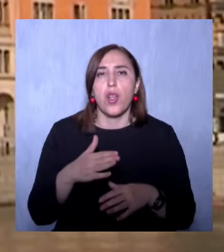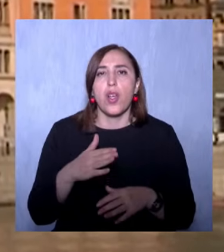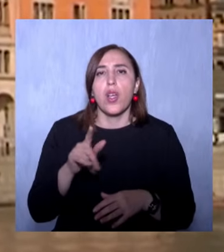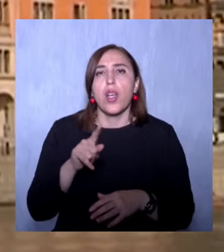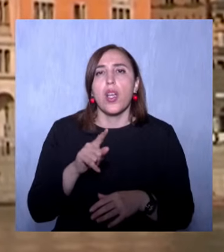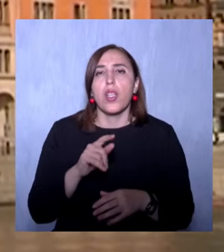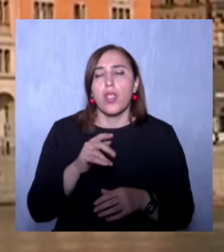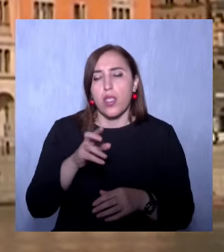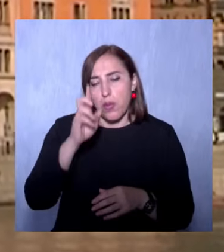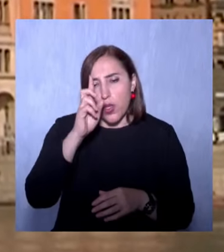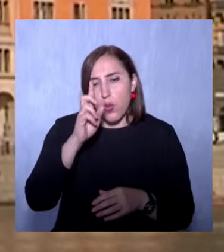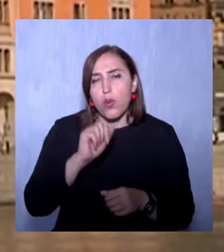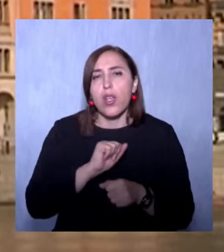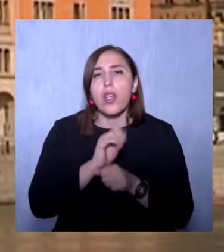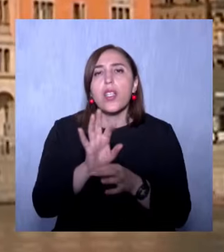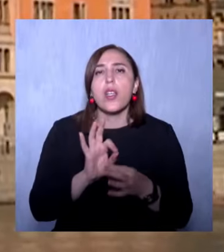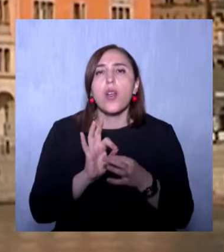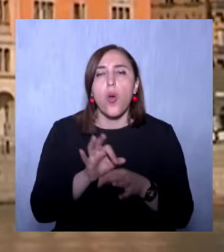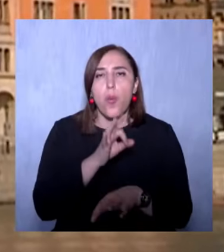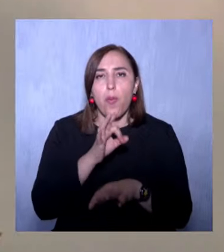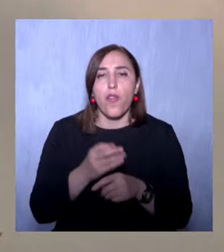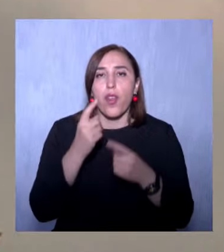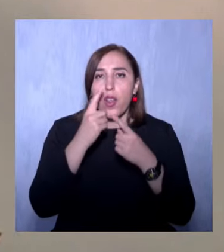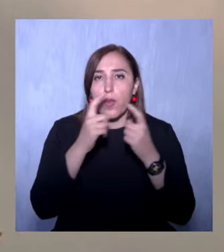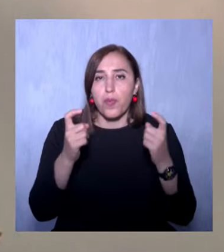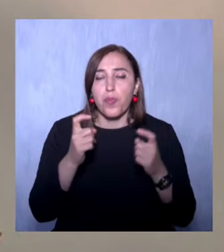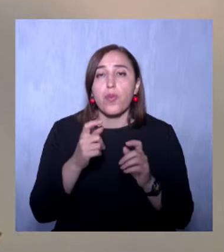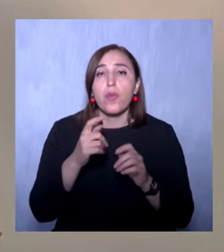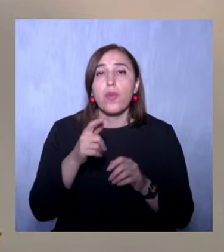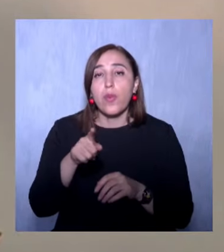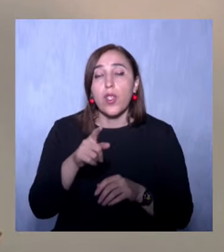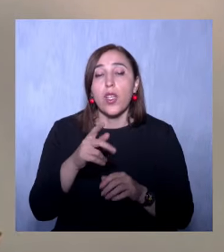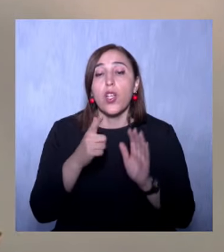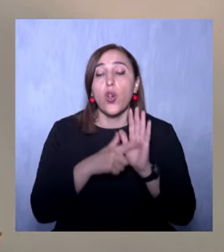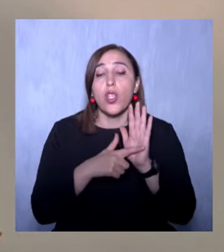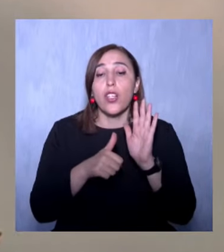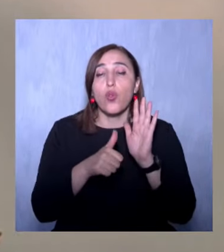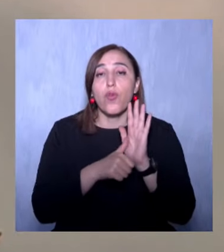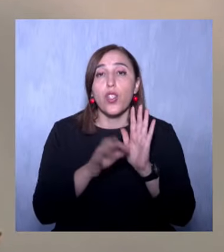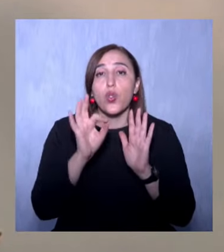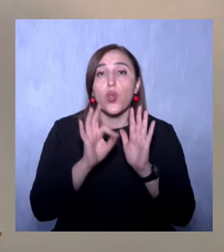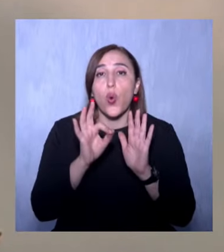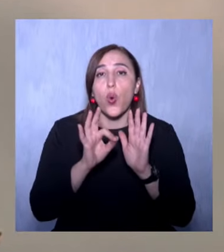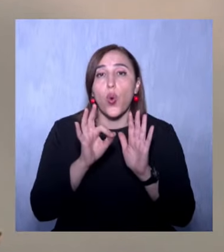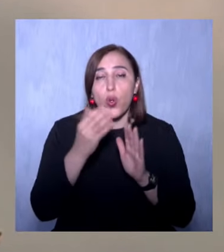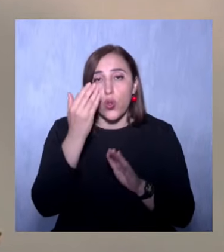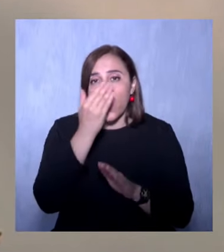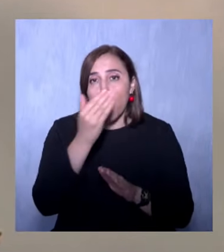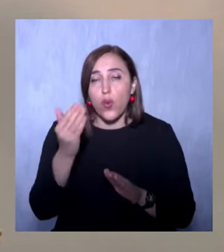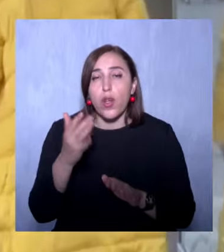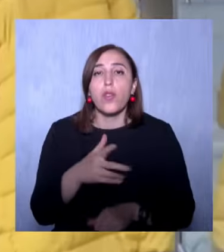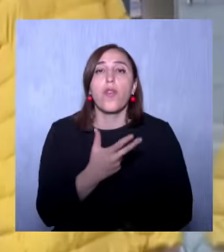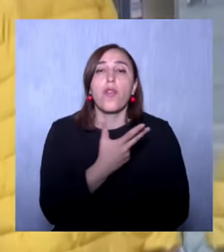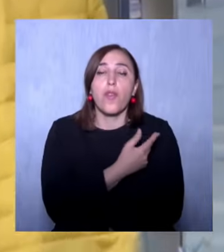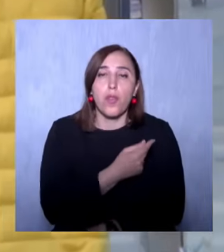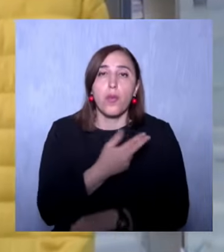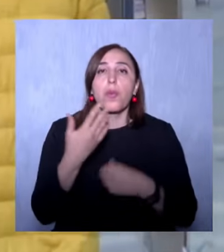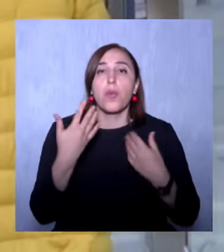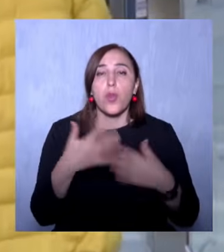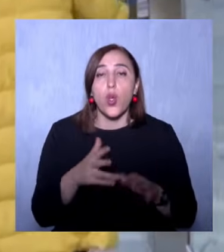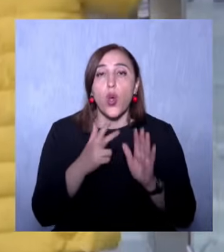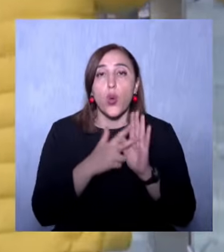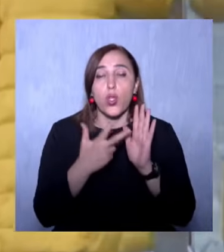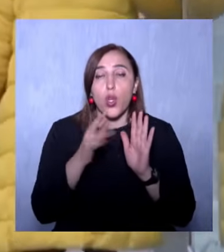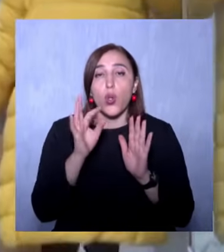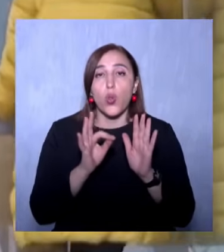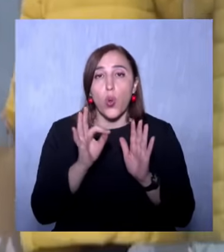գլխավոր համաճարակաբանը։ Վերջին տվյալներով Շվեդիայի բնակչության 76%-ից ավելին լիովին պատվաստվել է կորոնավիրուսի դեմ,